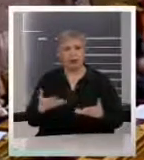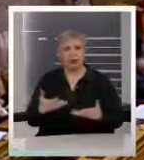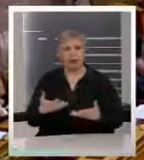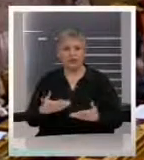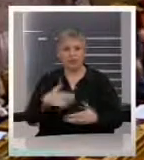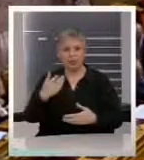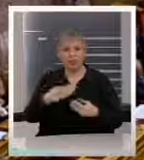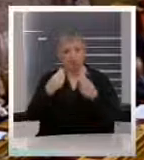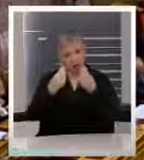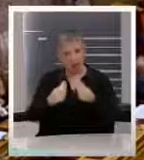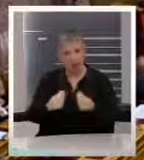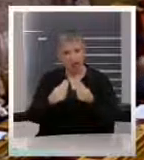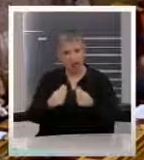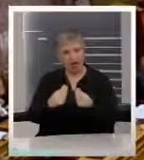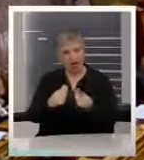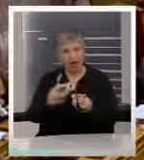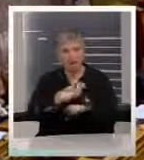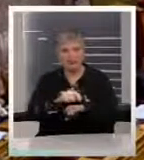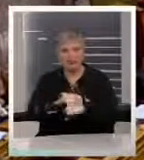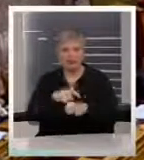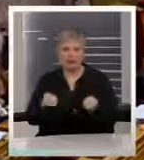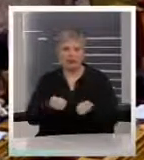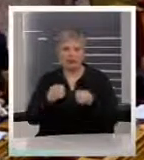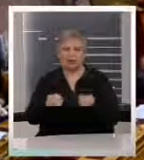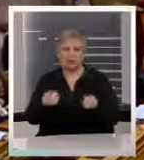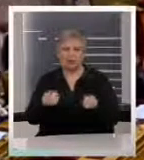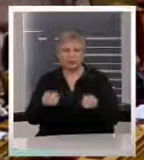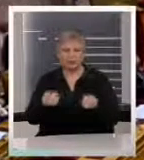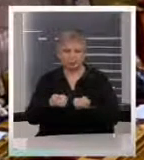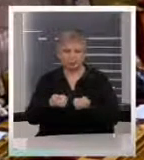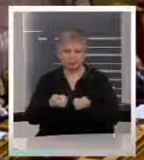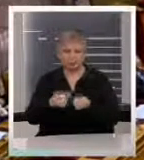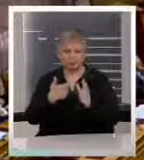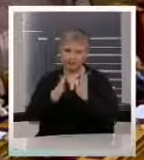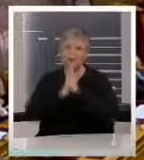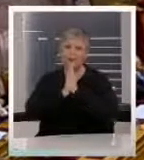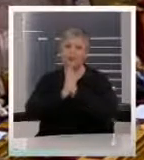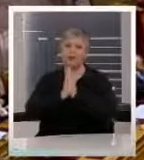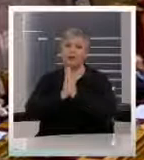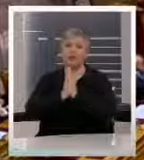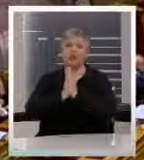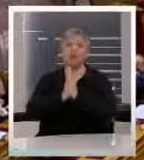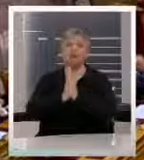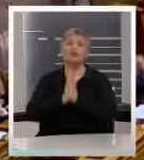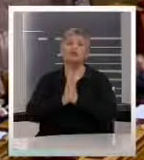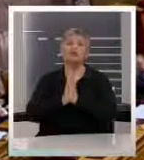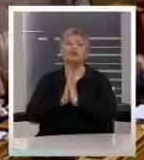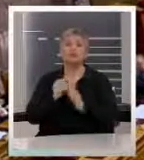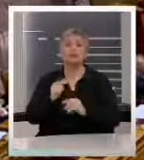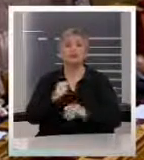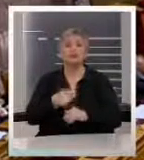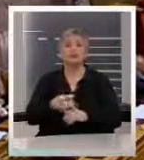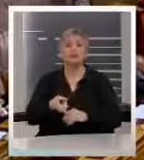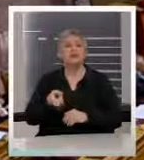Μα είστε καλά. Τι πράγματα είναι αυτά? Μα σας παρακαλώ. Να σε δω αύριο με